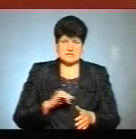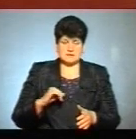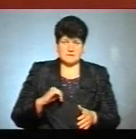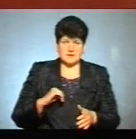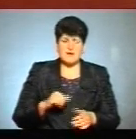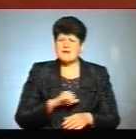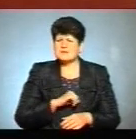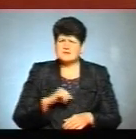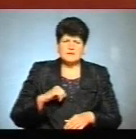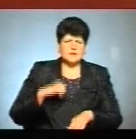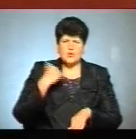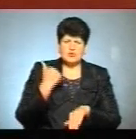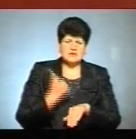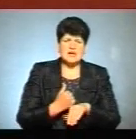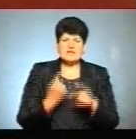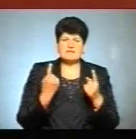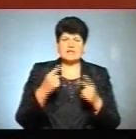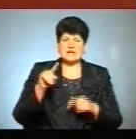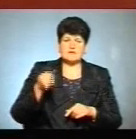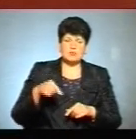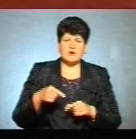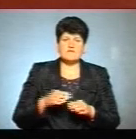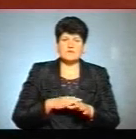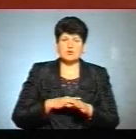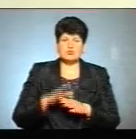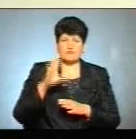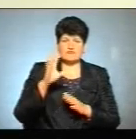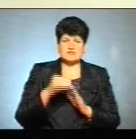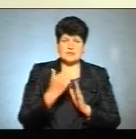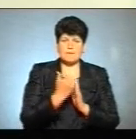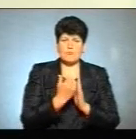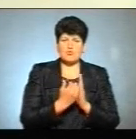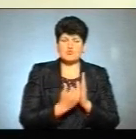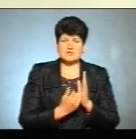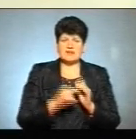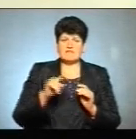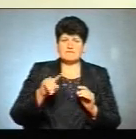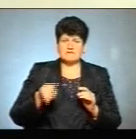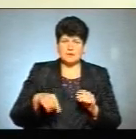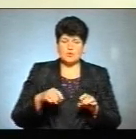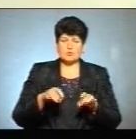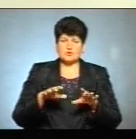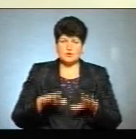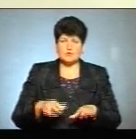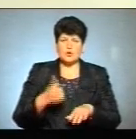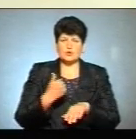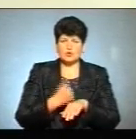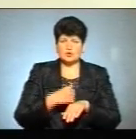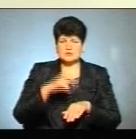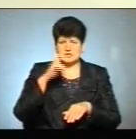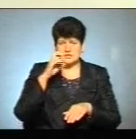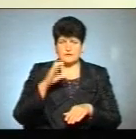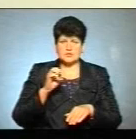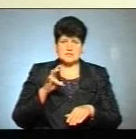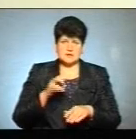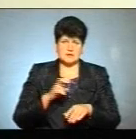основна величезна вимога – дотримуватися всіх пунктів вимог постанови Головного державного санітарного лікаря, допоки буде